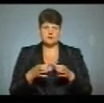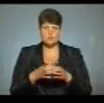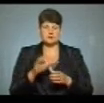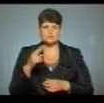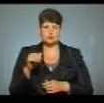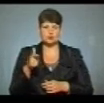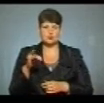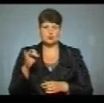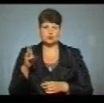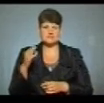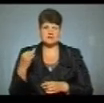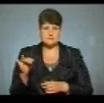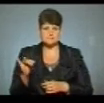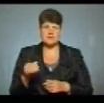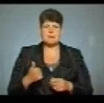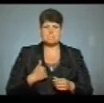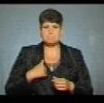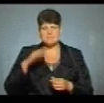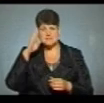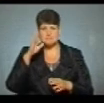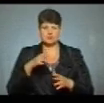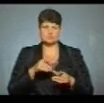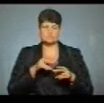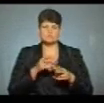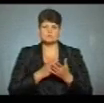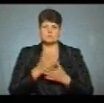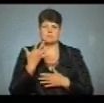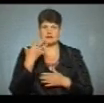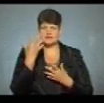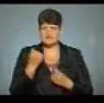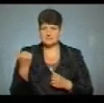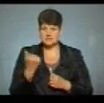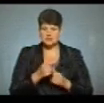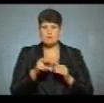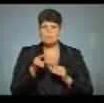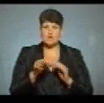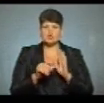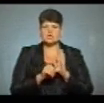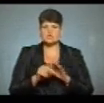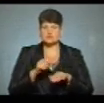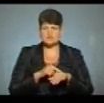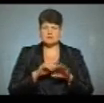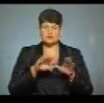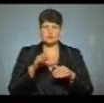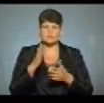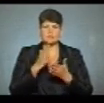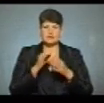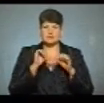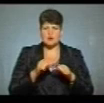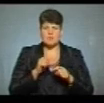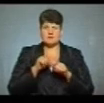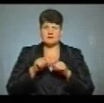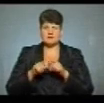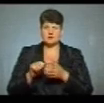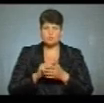Дмитро Гуртовський. Бійці нестимуть службу 5 днів на тиждень по 6 годин. Під час служби вони матимуть право перевірити документи, проникати